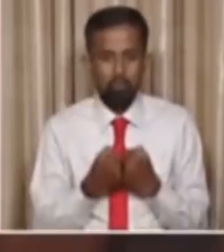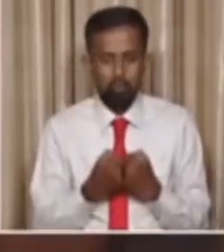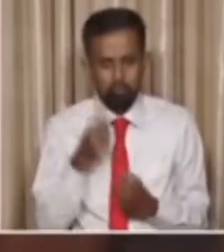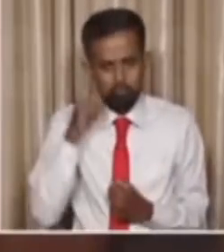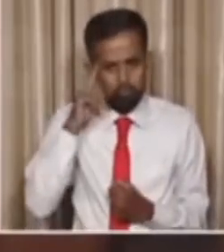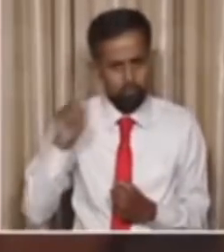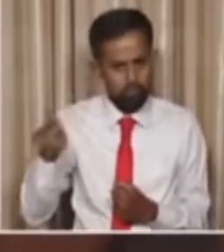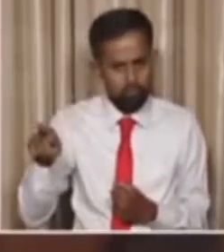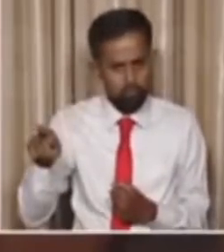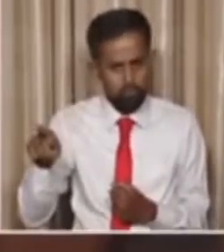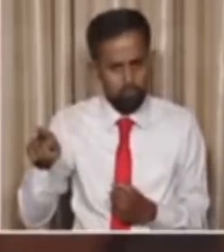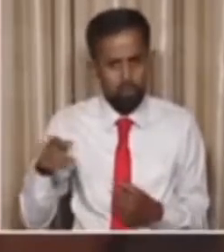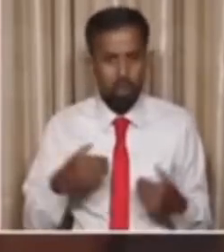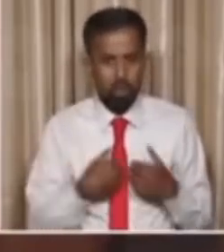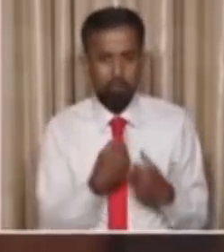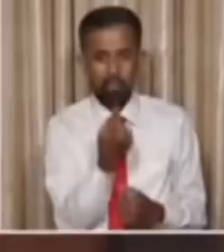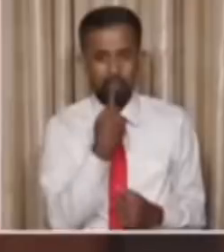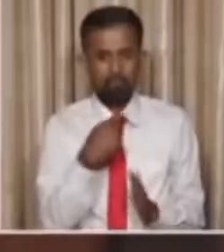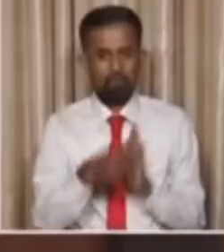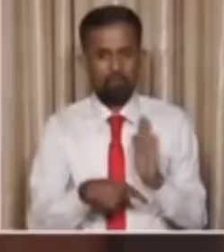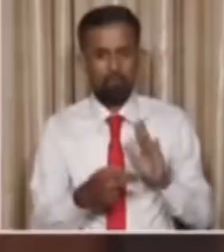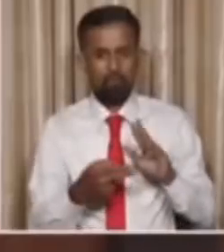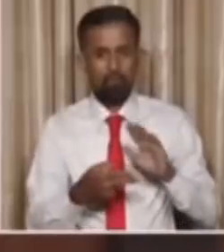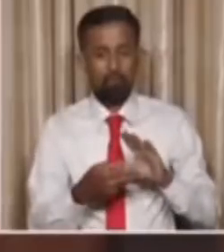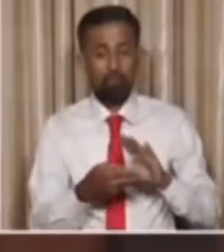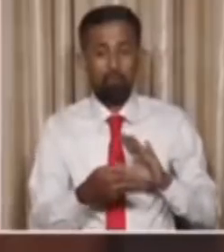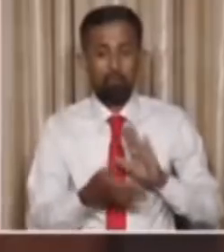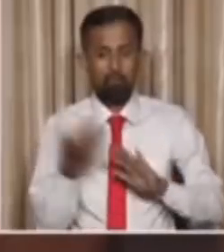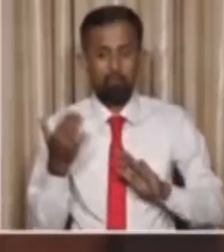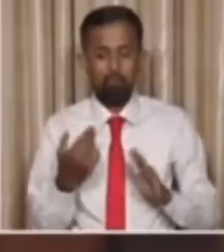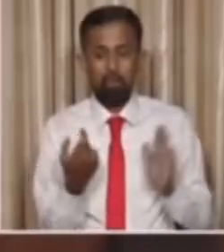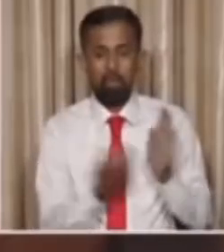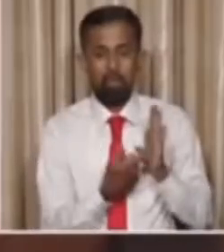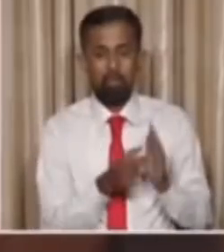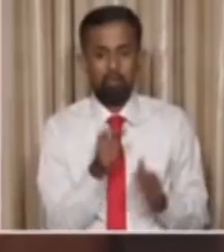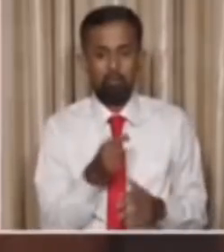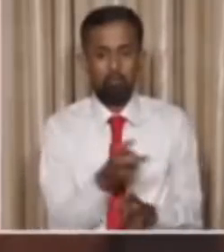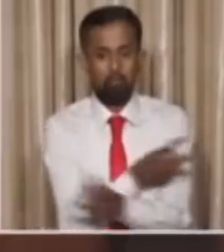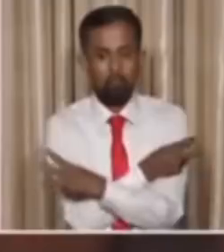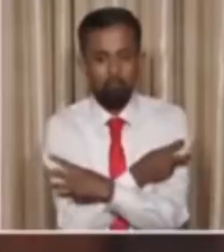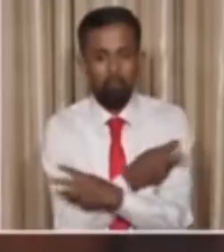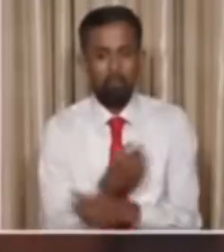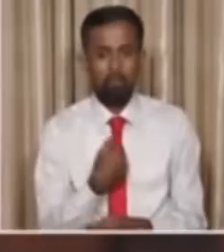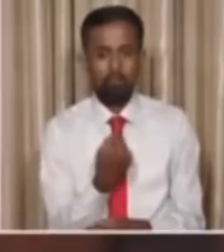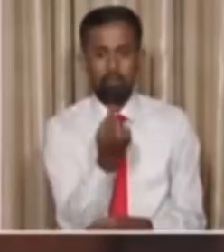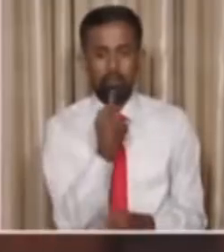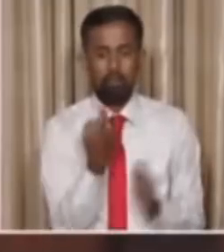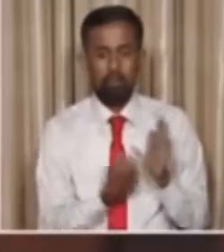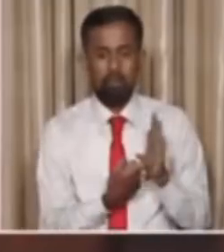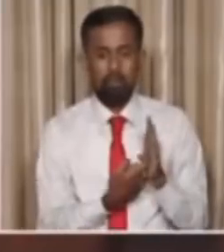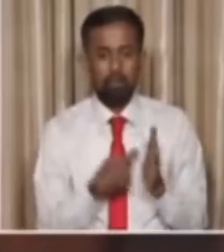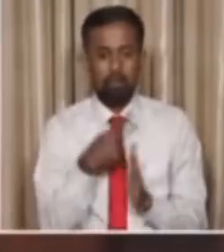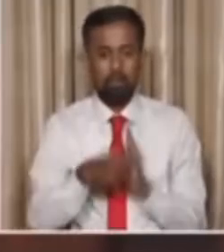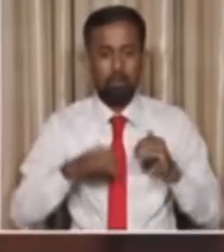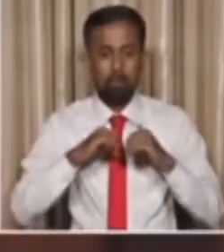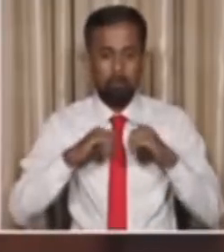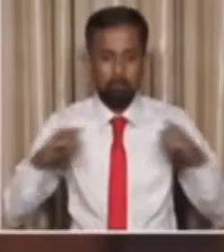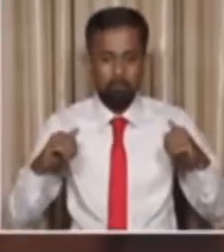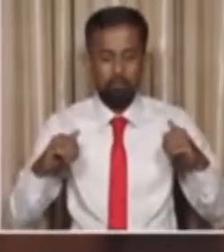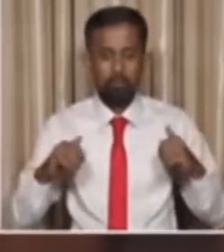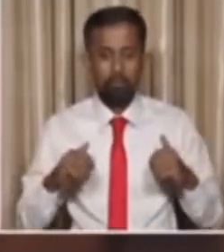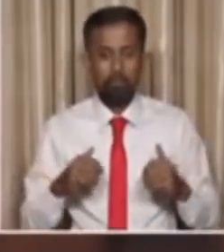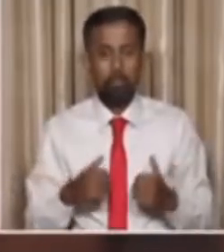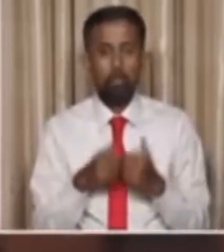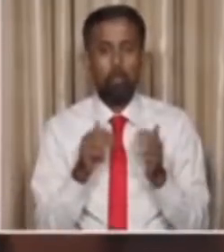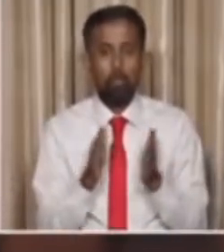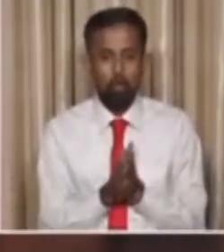දෙනවා අපිට තමයි කියන්නේ දේශද්‍රෝහියෝ අපිට තමයි කියන්නේ රාසමානිකම් කොටියා අපිට තමයි කියන්නේ රාසමානිකම් රට බෙදන්න හදන හැබැයි මේ